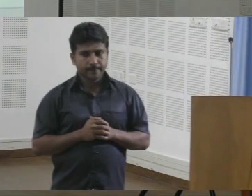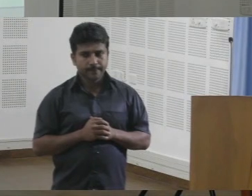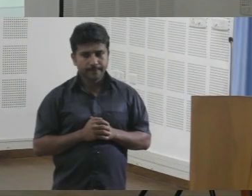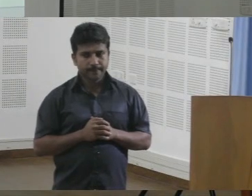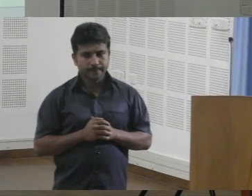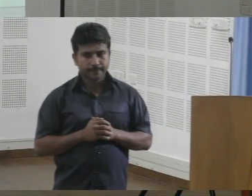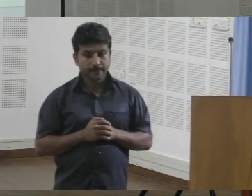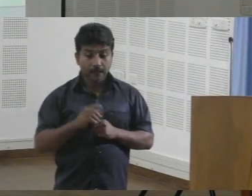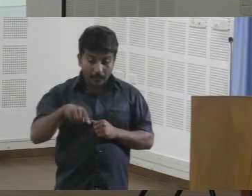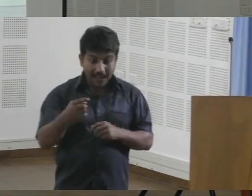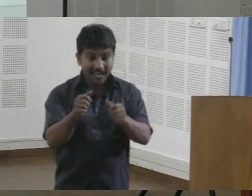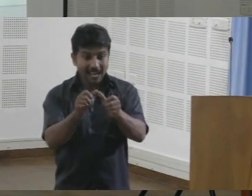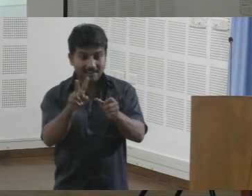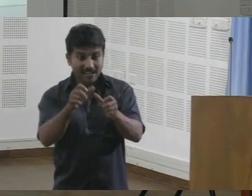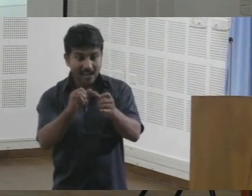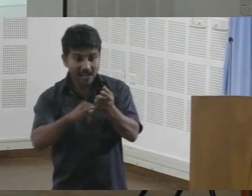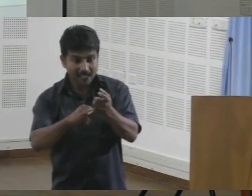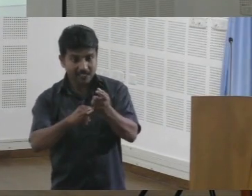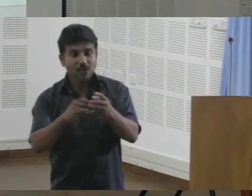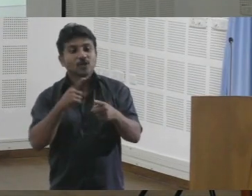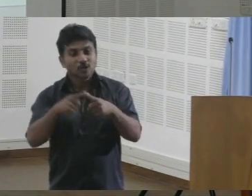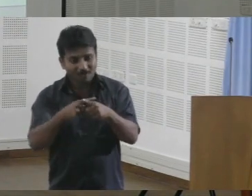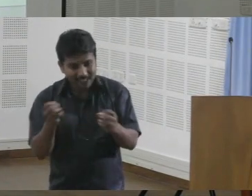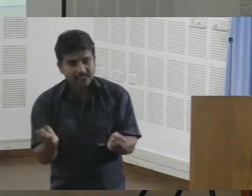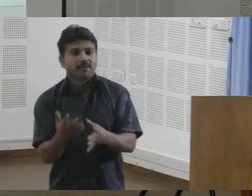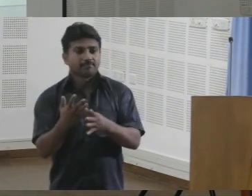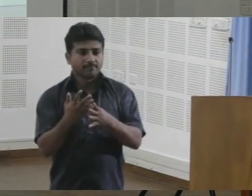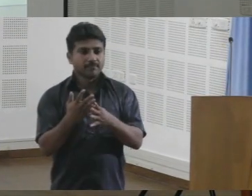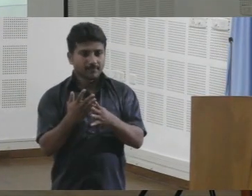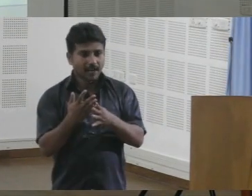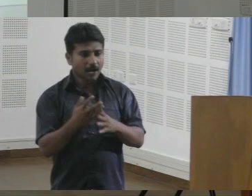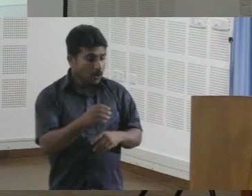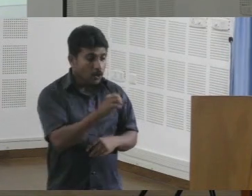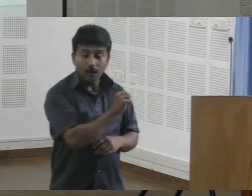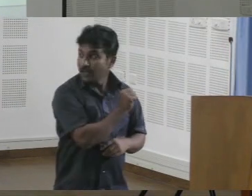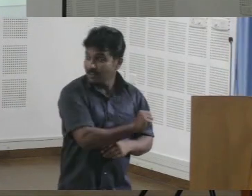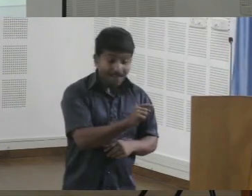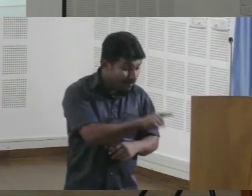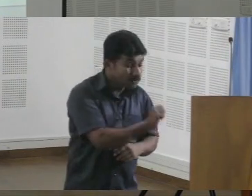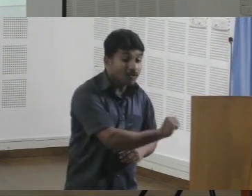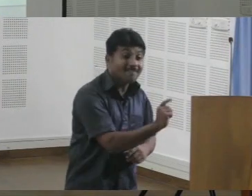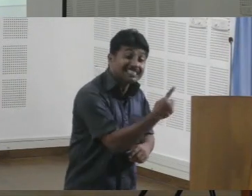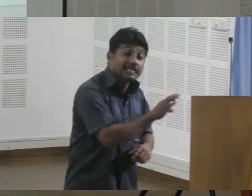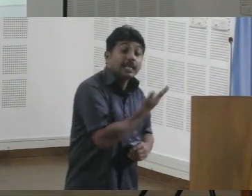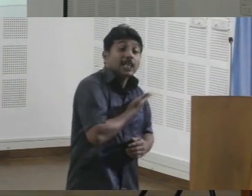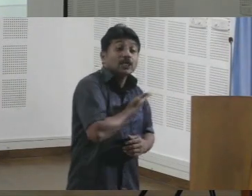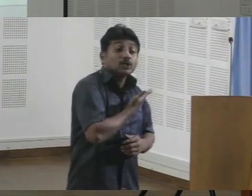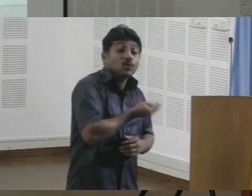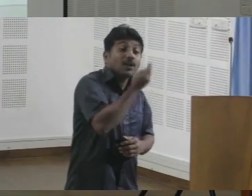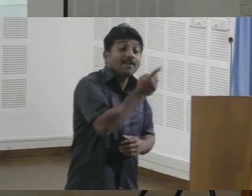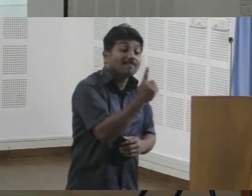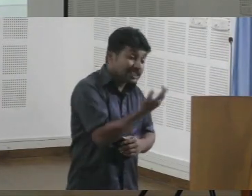അപ്പോൾ ആവാസ് ട്രൈ ചെയ്തു. ഫസ്റ്റ് ഞാൻ ഫുഡ് ഐറ്റംസ് അവൻ്റെ ഫേവറേറ്റ് ഐറ്റംസാണ് ഫസ്റ്റ് ഇൻട്രൊഡ്യൂസ് ചെയ്തത്. ഈ സ്റ്റെപ്സാണ് ഞാൻ ഫോളോ